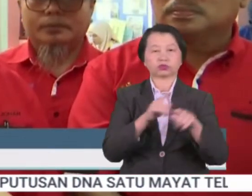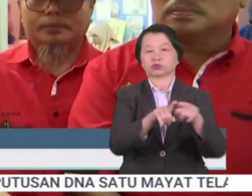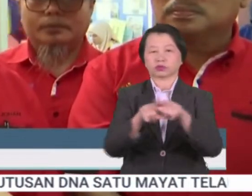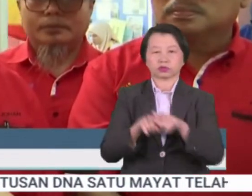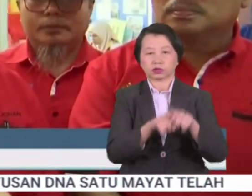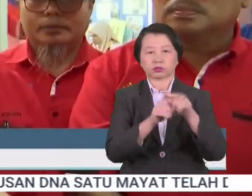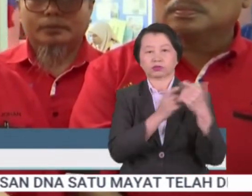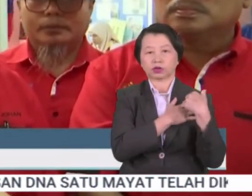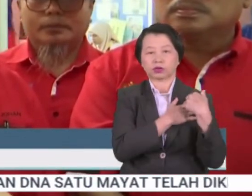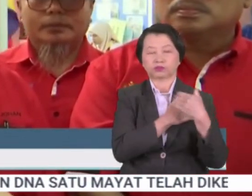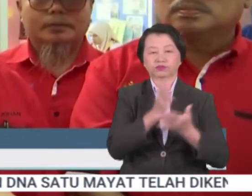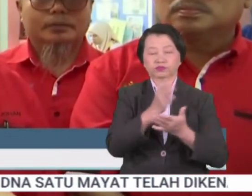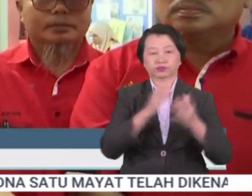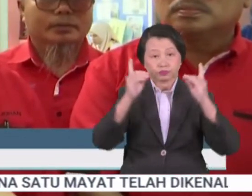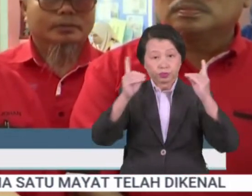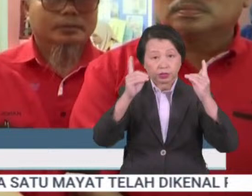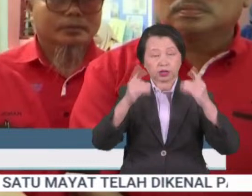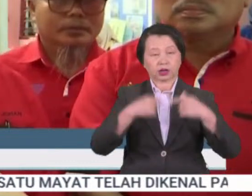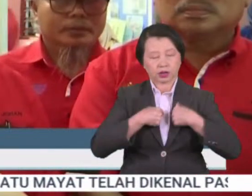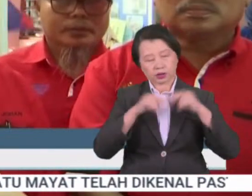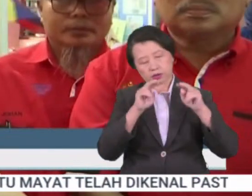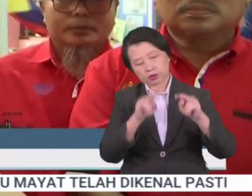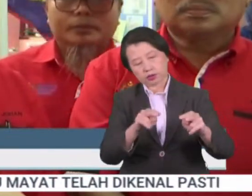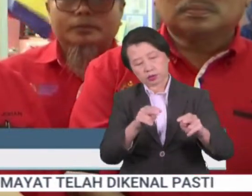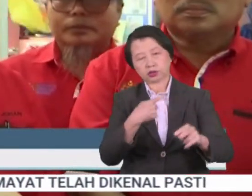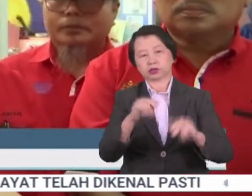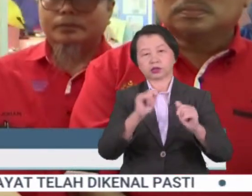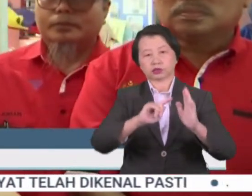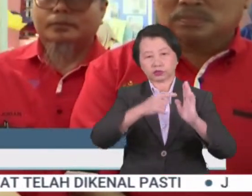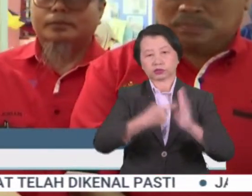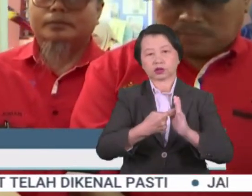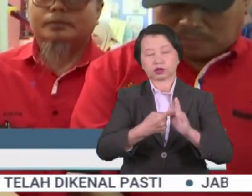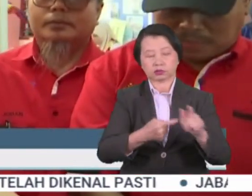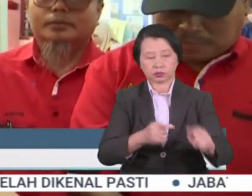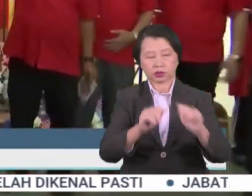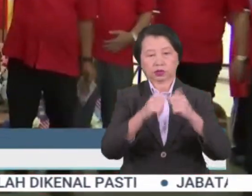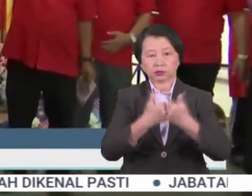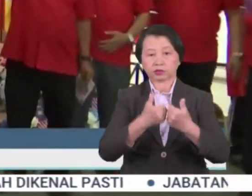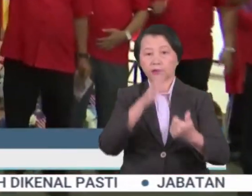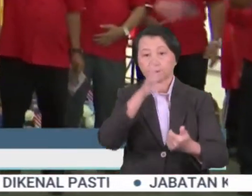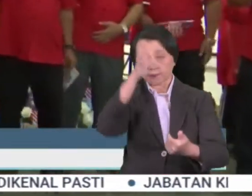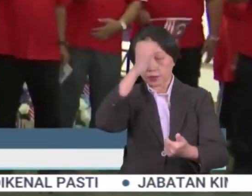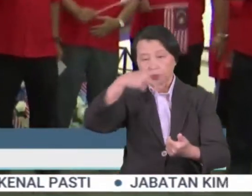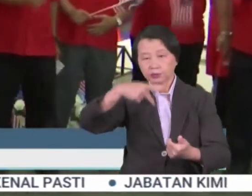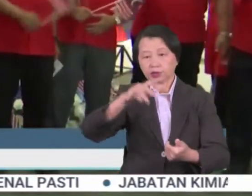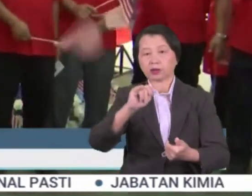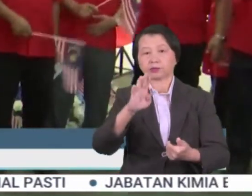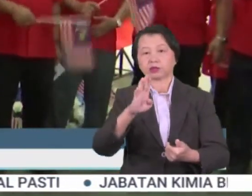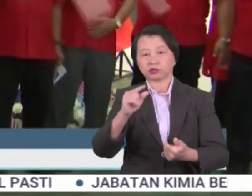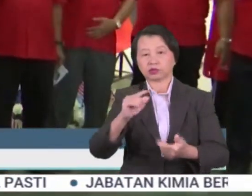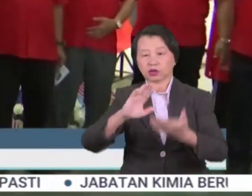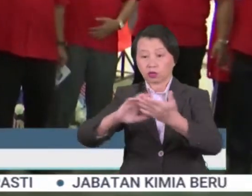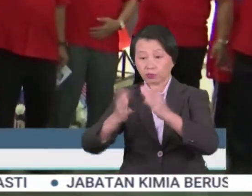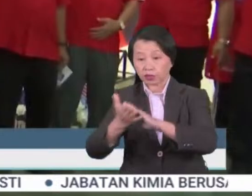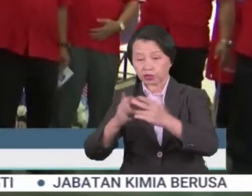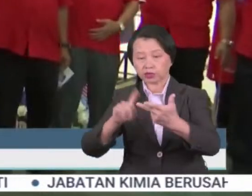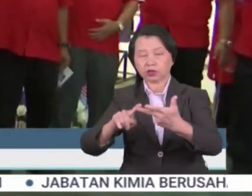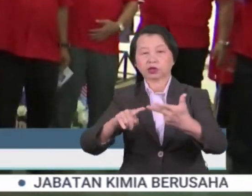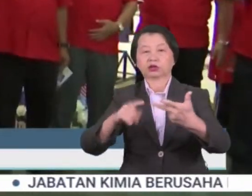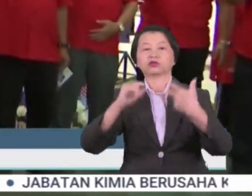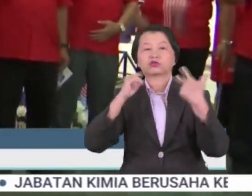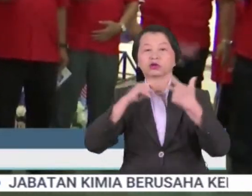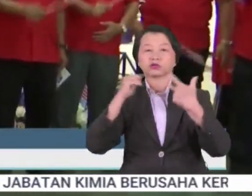peringkat pendidikan saya melihat antara yang kita gerakkan ialah persatuan ibu Bapa komuniti dan swasta yang melibatkan